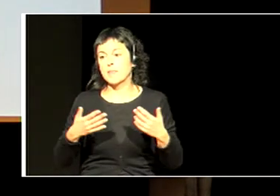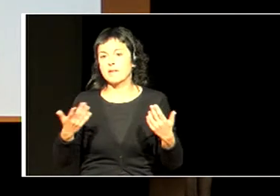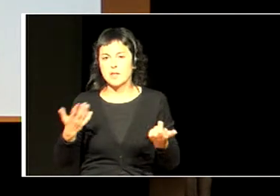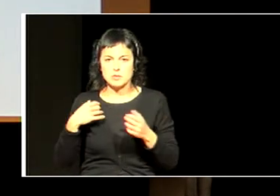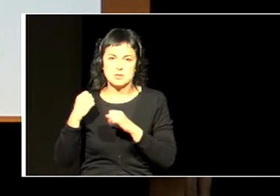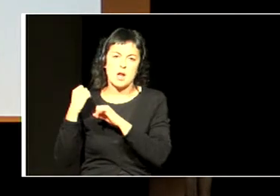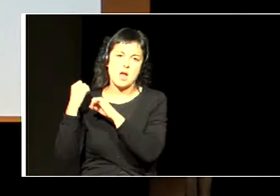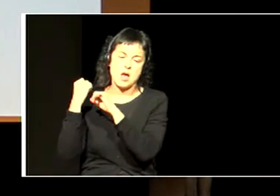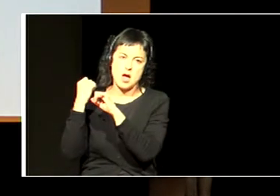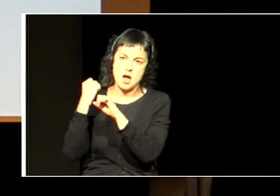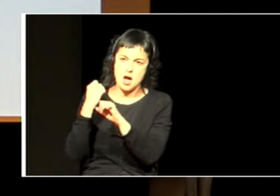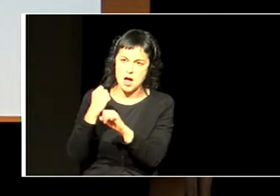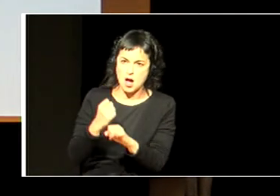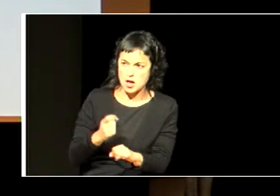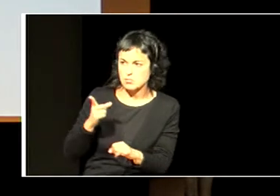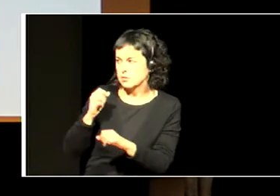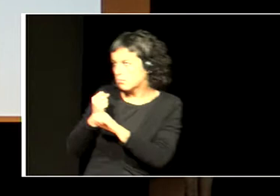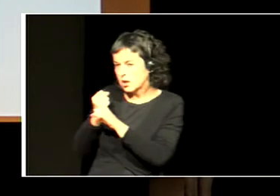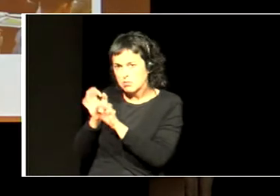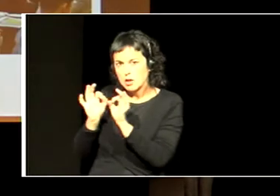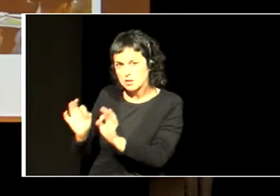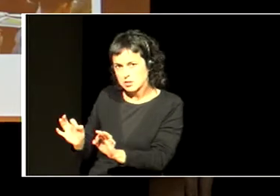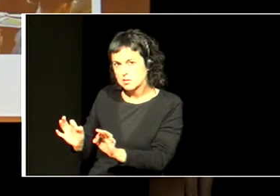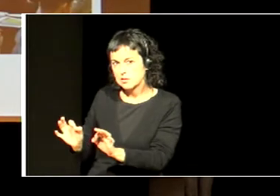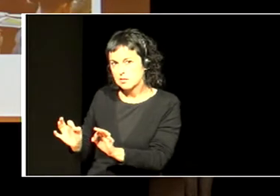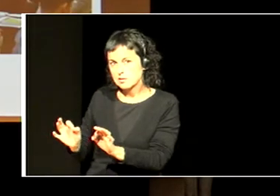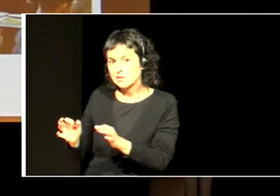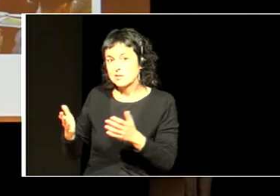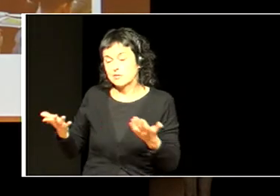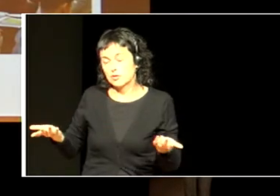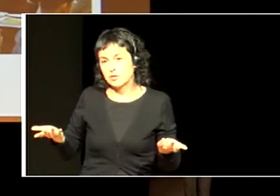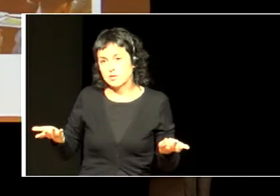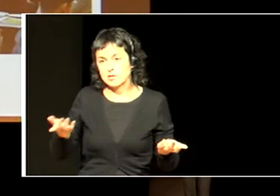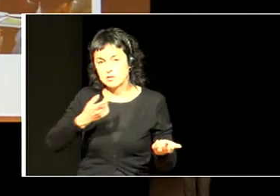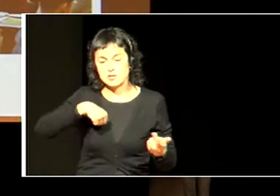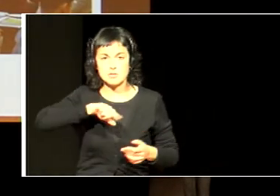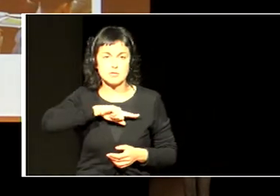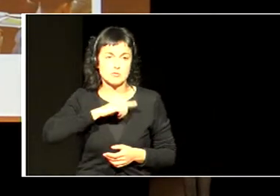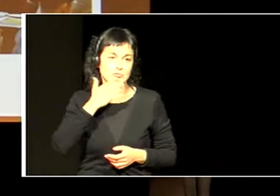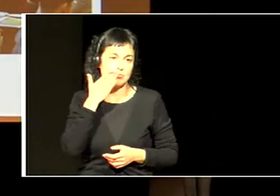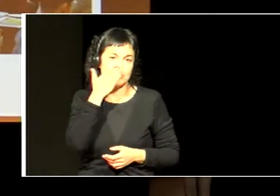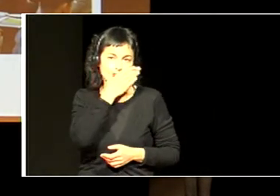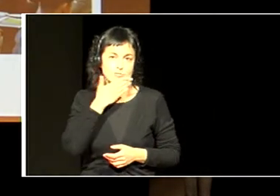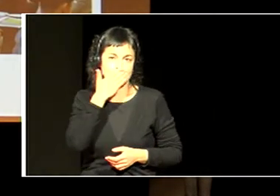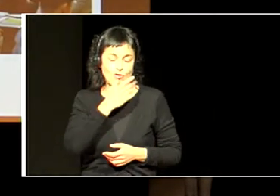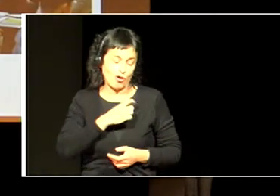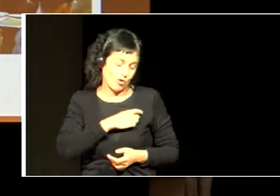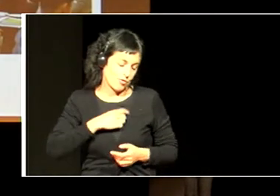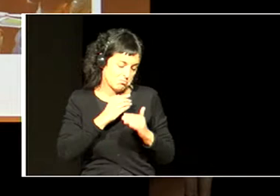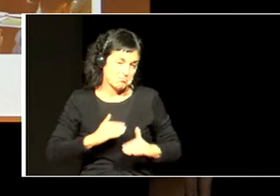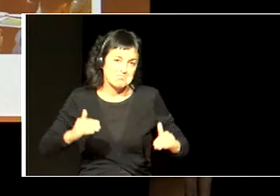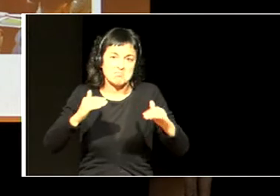daramatzagu ildorretatik, ba claro, orain gure ikastetxea, pues berdintasun batzordea dira, berdintasun batzordeak, o sea, ya da